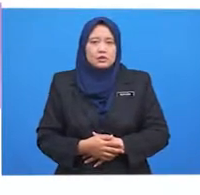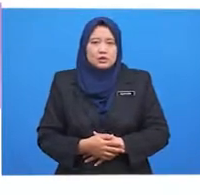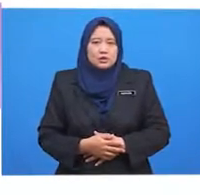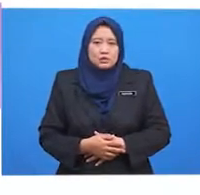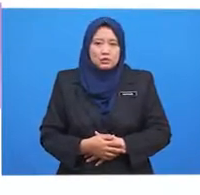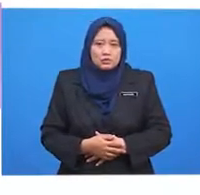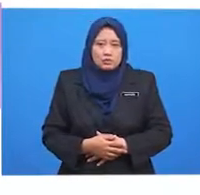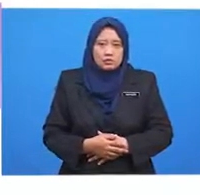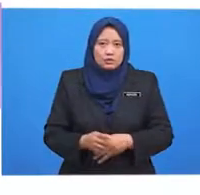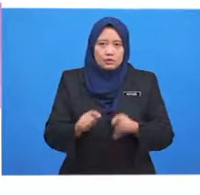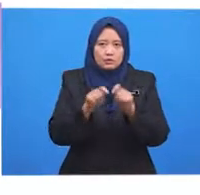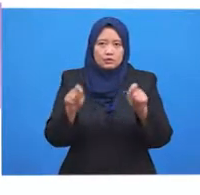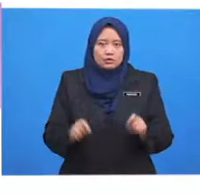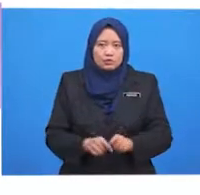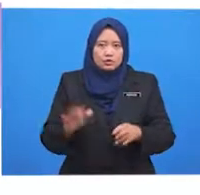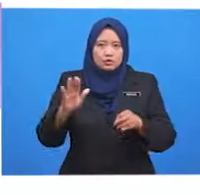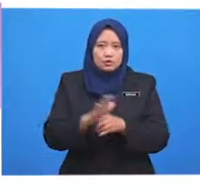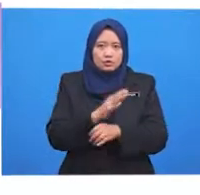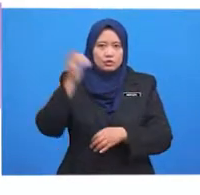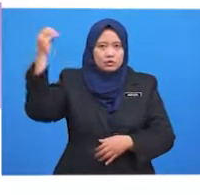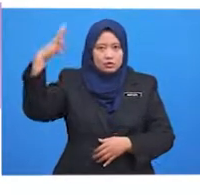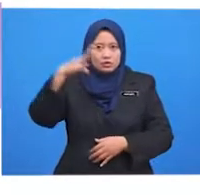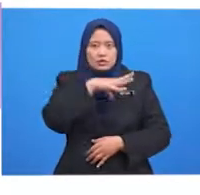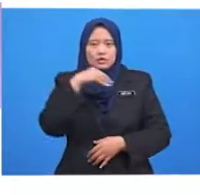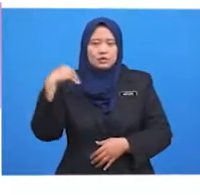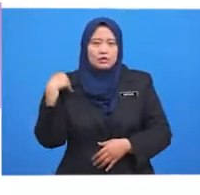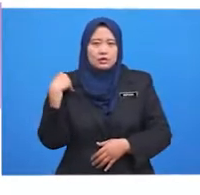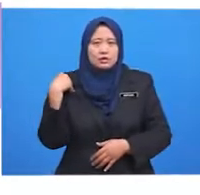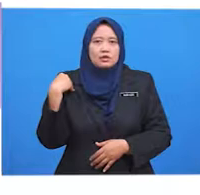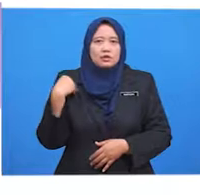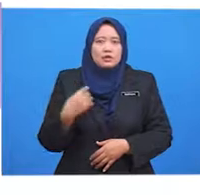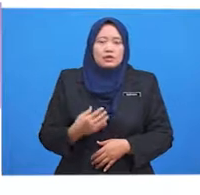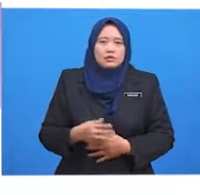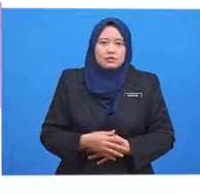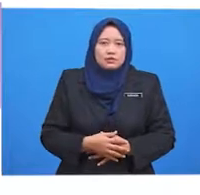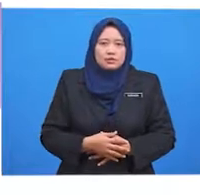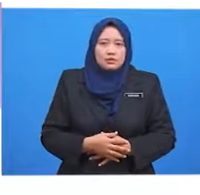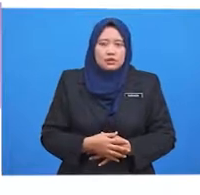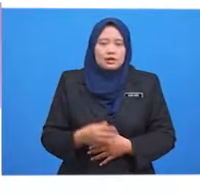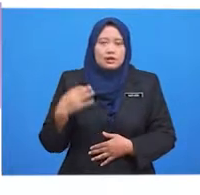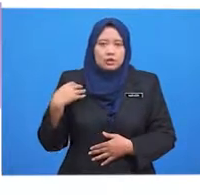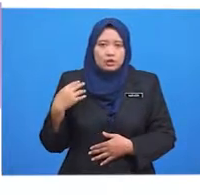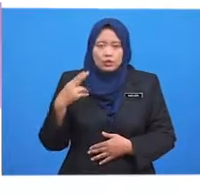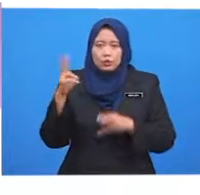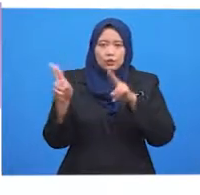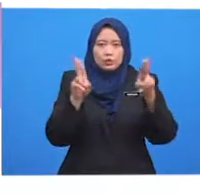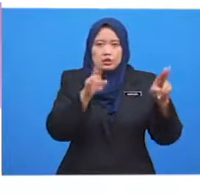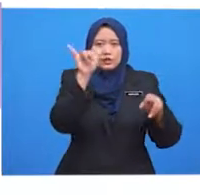cukup terang, ada bekalan udara panas atau sejuk, mempunyai peredaran udara yang